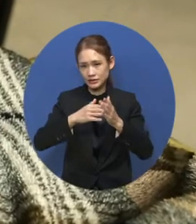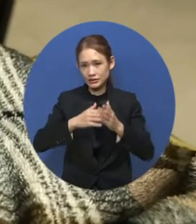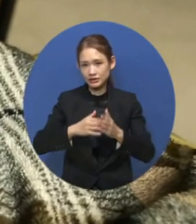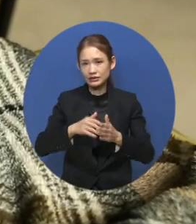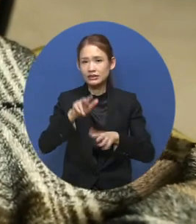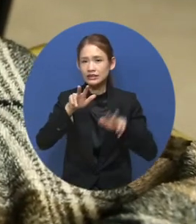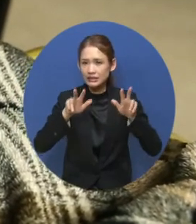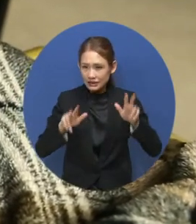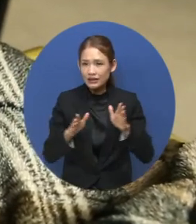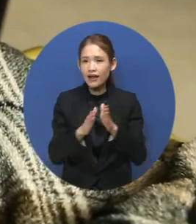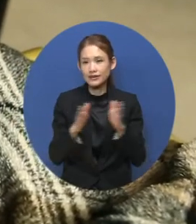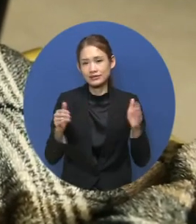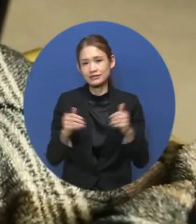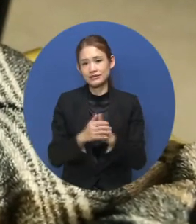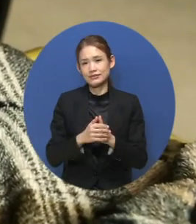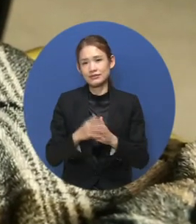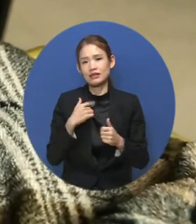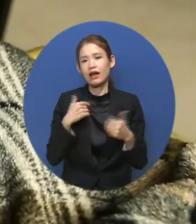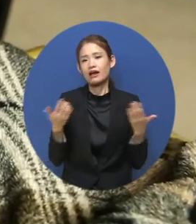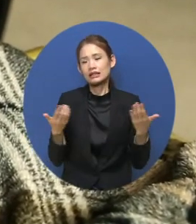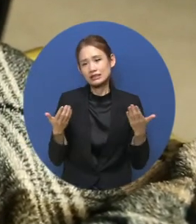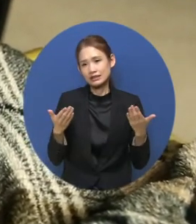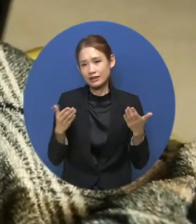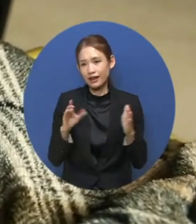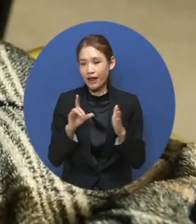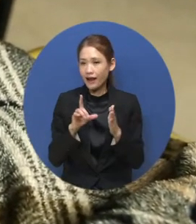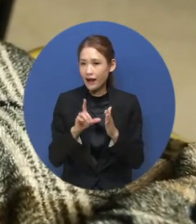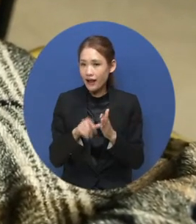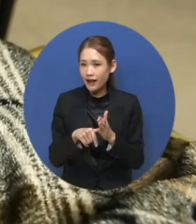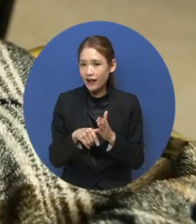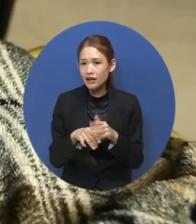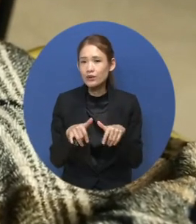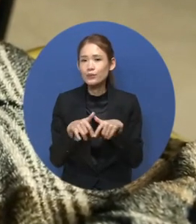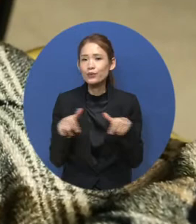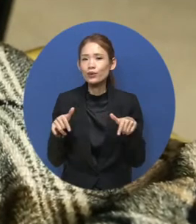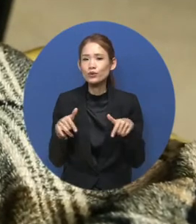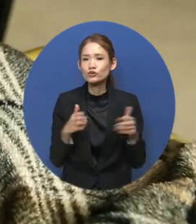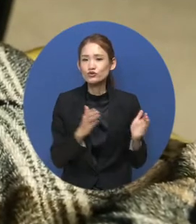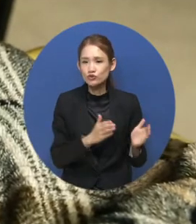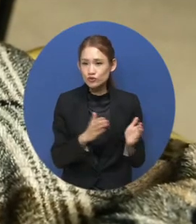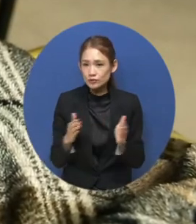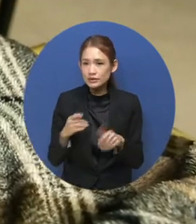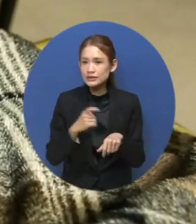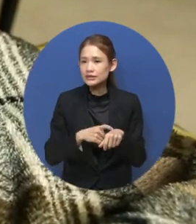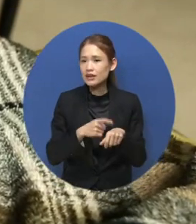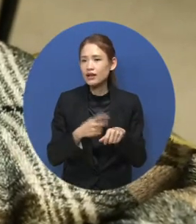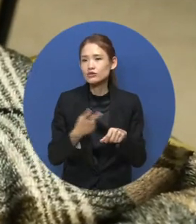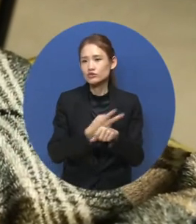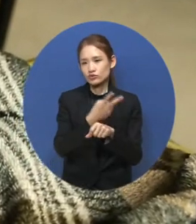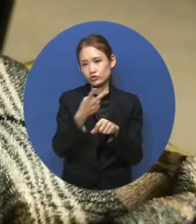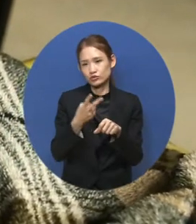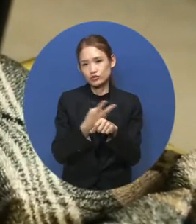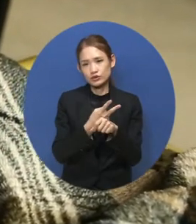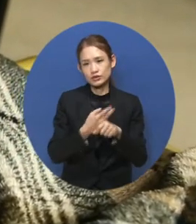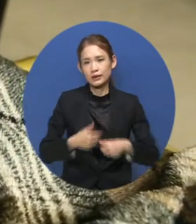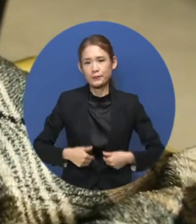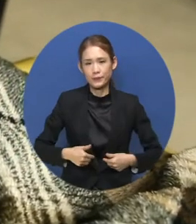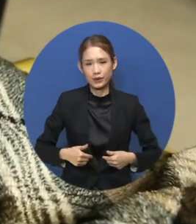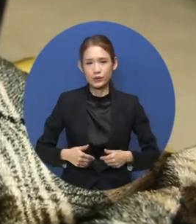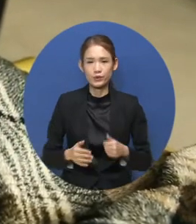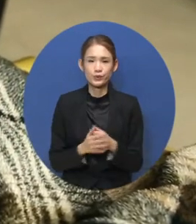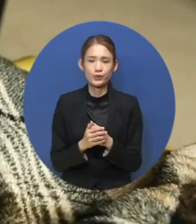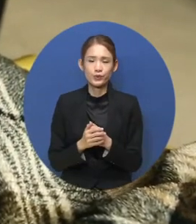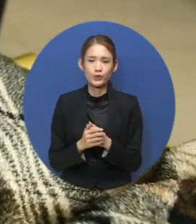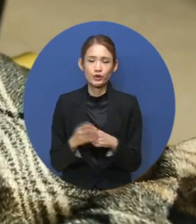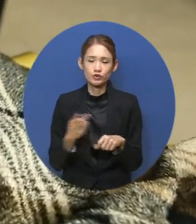아, 이제 시작이에요. 제가 그래서 일을 할 때는 보통 준비 시간을 2시간 잡거든요. 2시간 정도? 네.